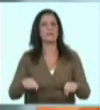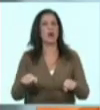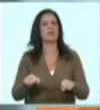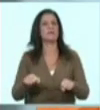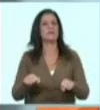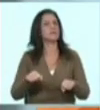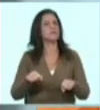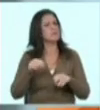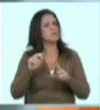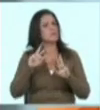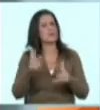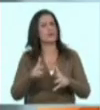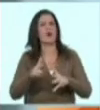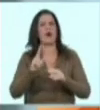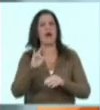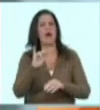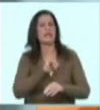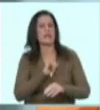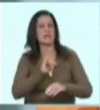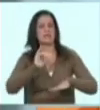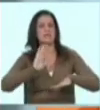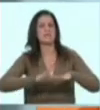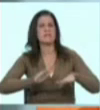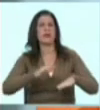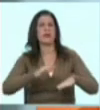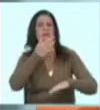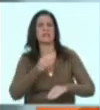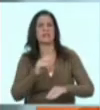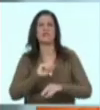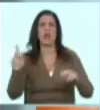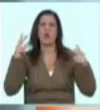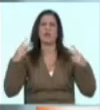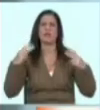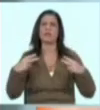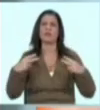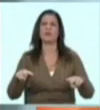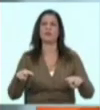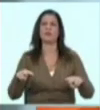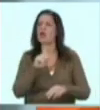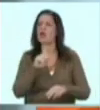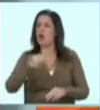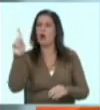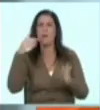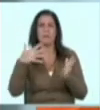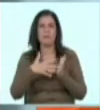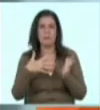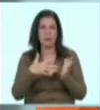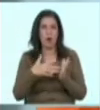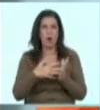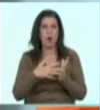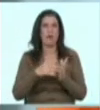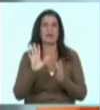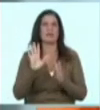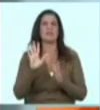עניינית, מקצועית, רצינית. שבוע הבא כבר ישוב. אנחנו לא נחשוש. שבוע הבא ישוב פה, מה עושה? אנחנו לא נחשוש מביקורת שתופץ נגדנו. אבל אתה לא עונה